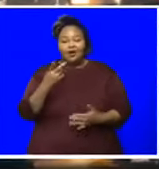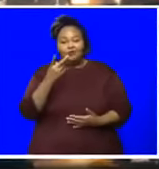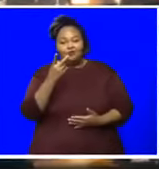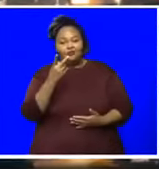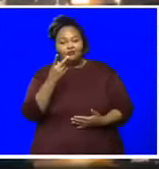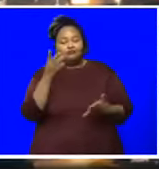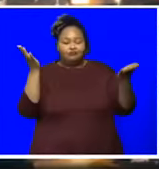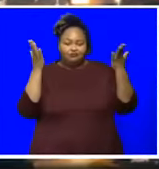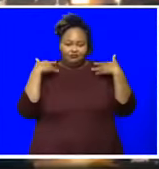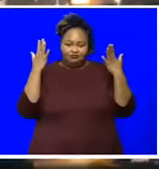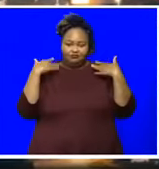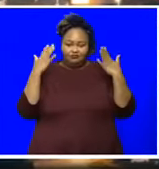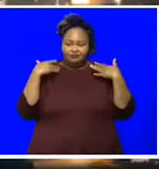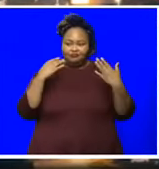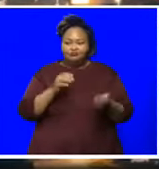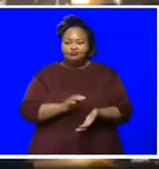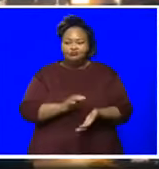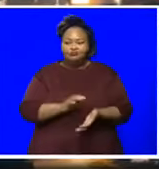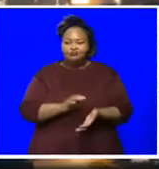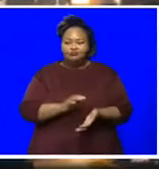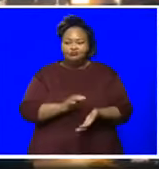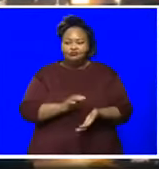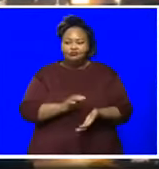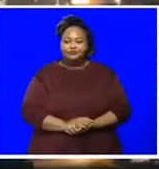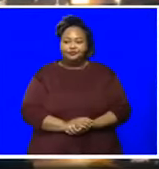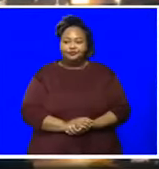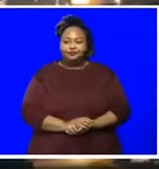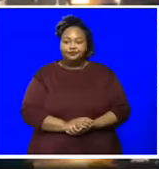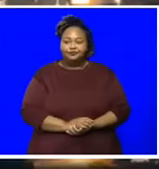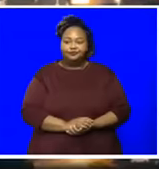sasalikhefu siyamakethe ungayinzawo ngoba ati sekhona tindzaba.